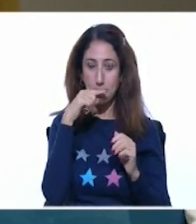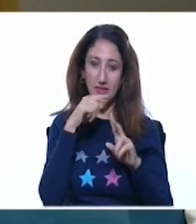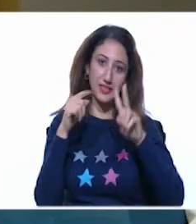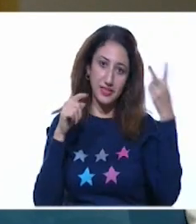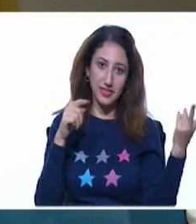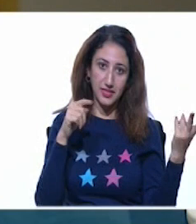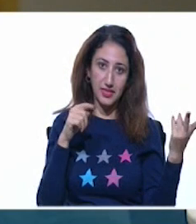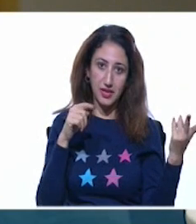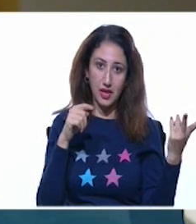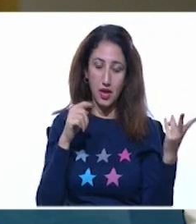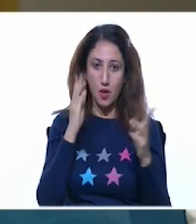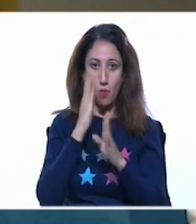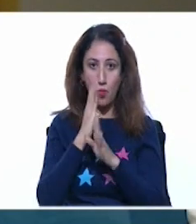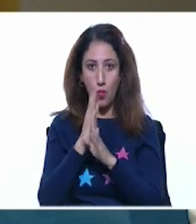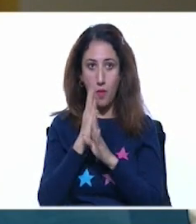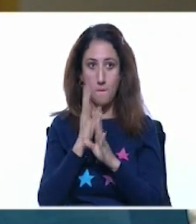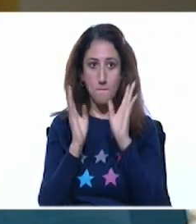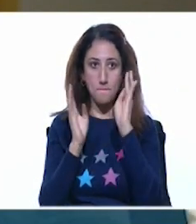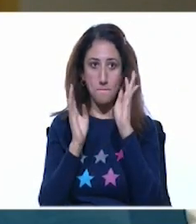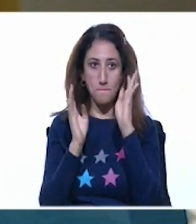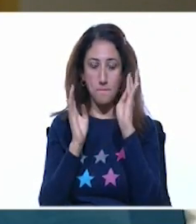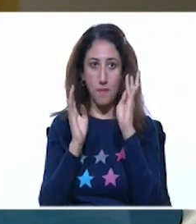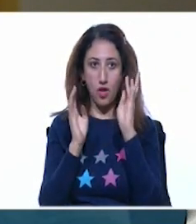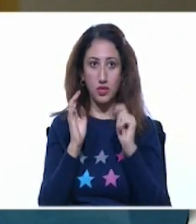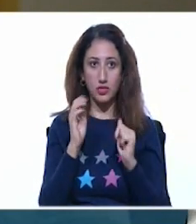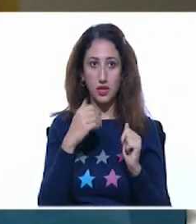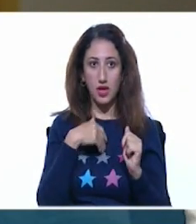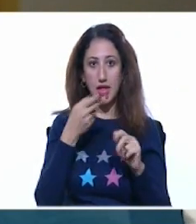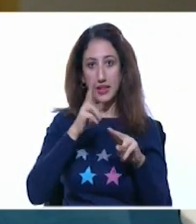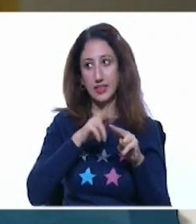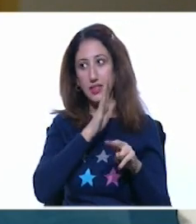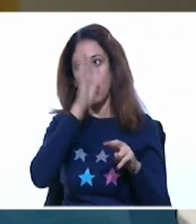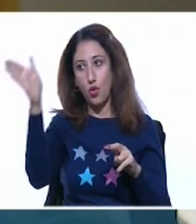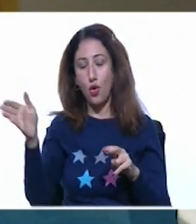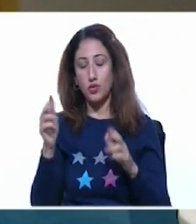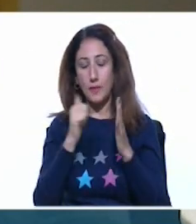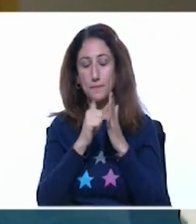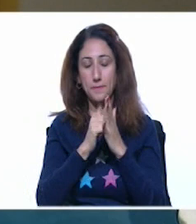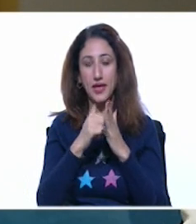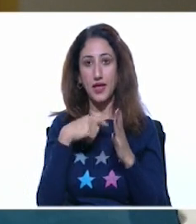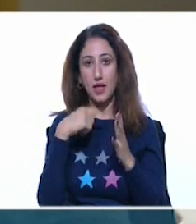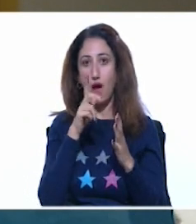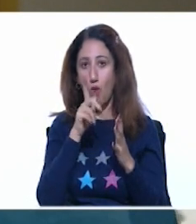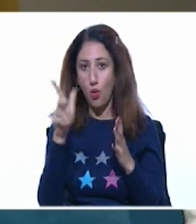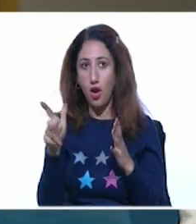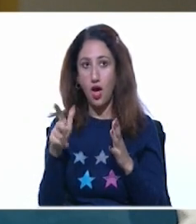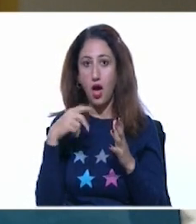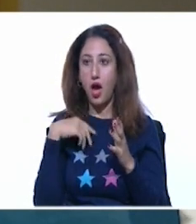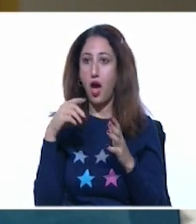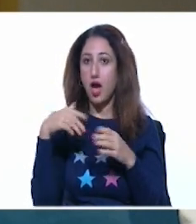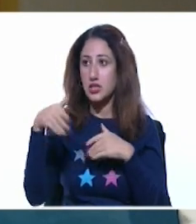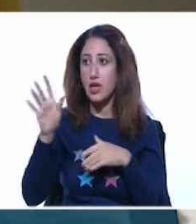عندي ولقيتني مع مراتي فانا رحت لها على البيت تاني يوم عشان اقول لها لا انا مش عايز اسيبك